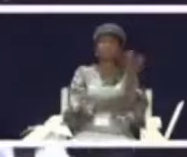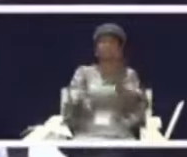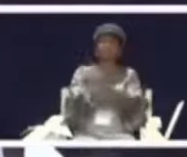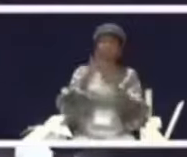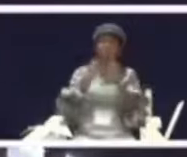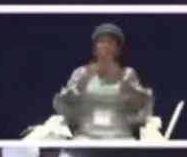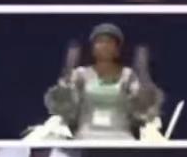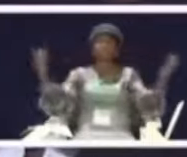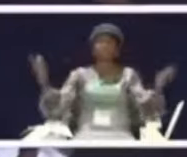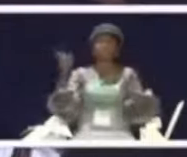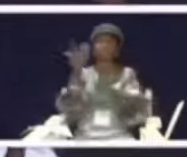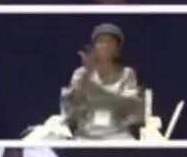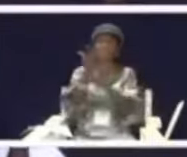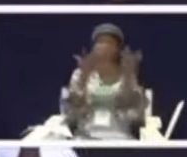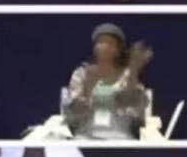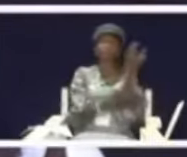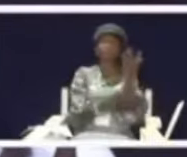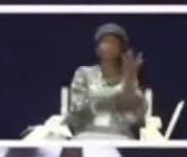Ọlọ́wọ́ gbọgbọrọ.